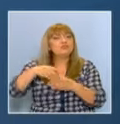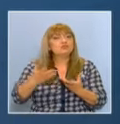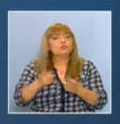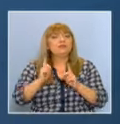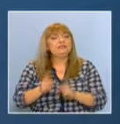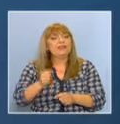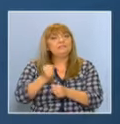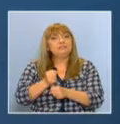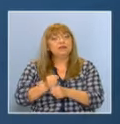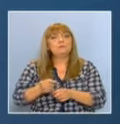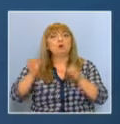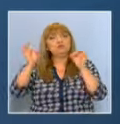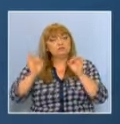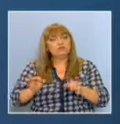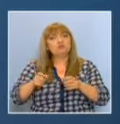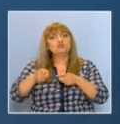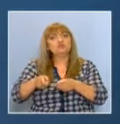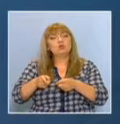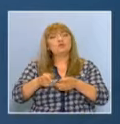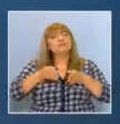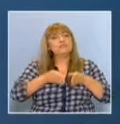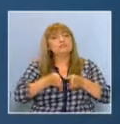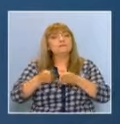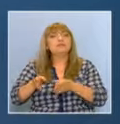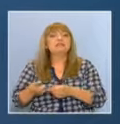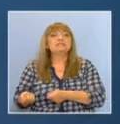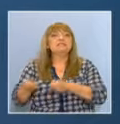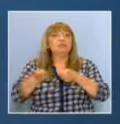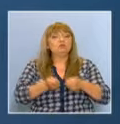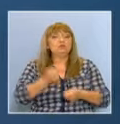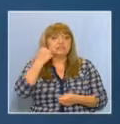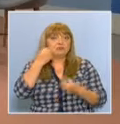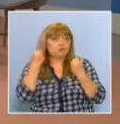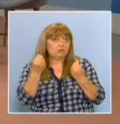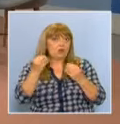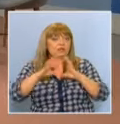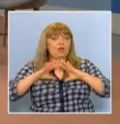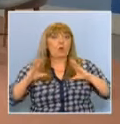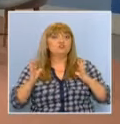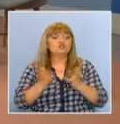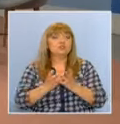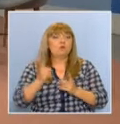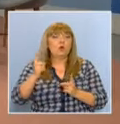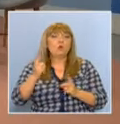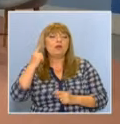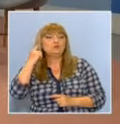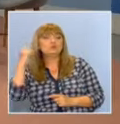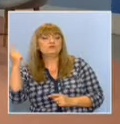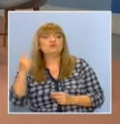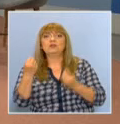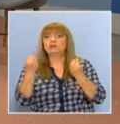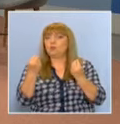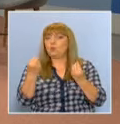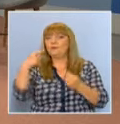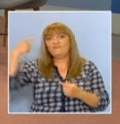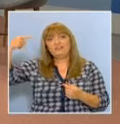конкретен сегмент, точно този конкретен аспект, за да допринесе до добруването на обществото. Което звучи като една прекрасна идея, но на